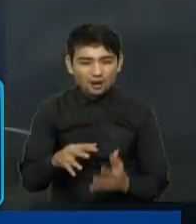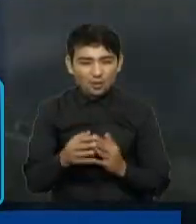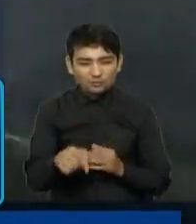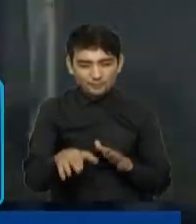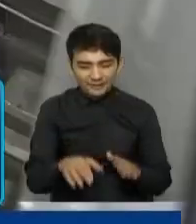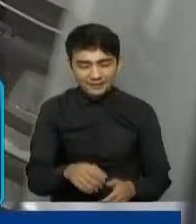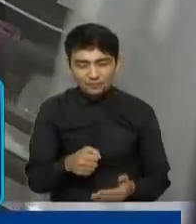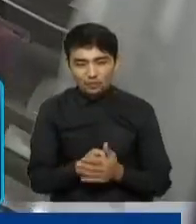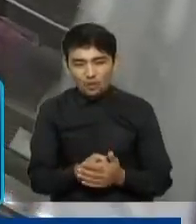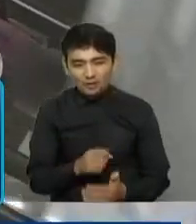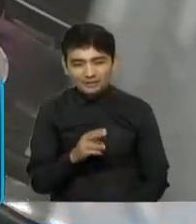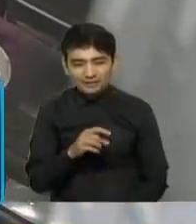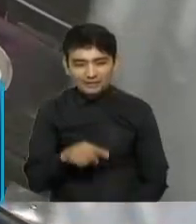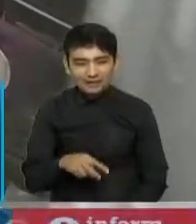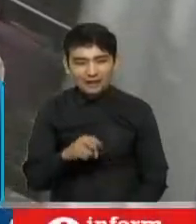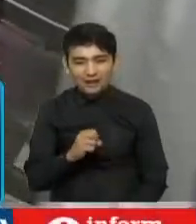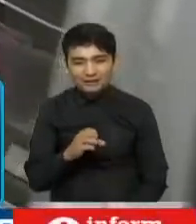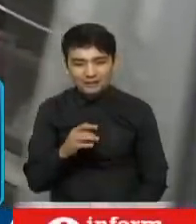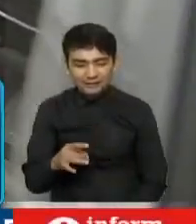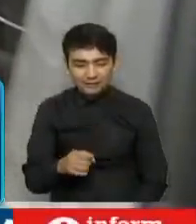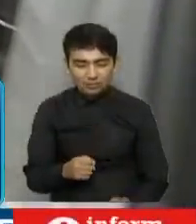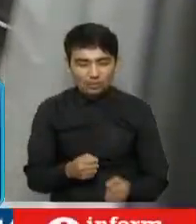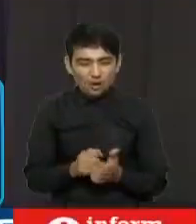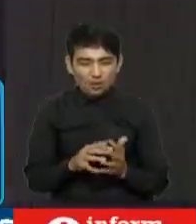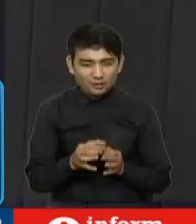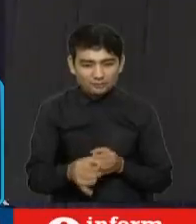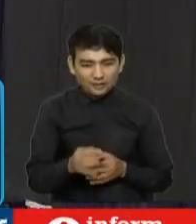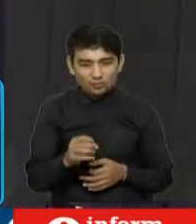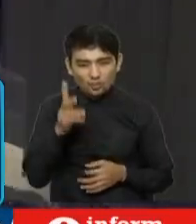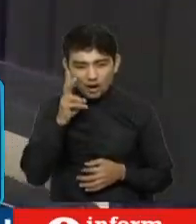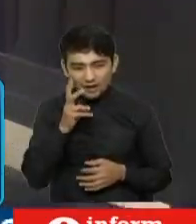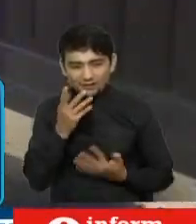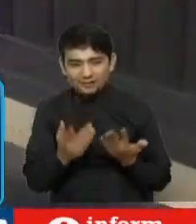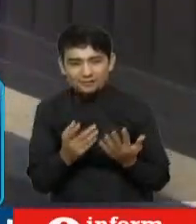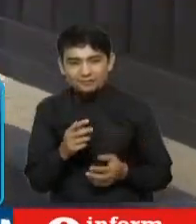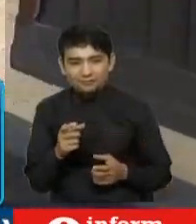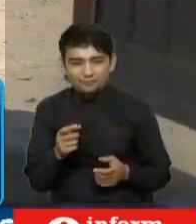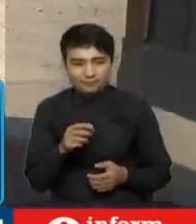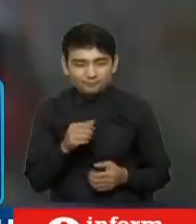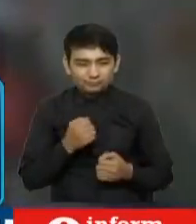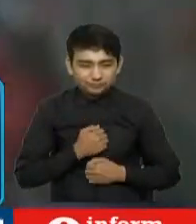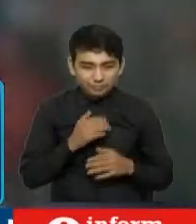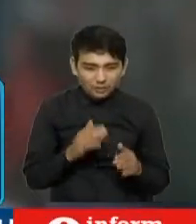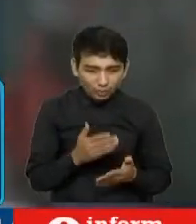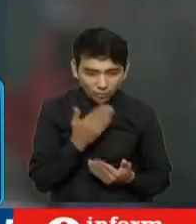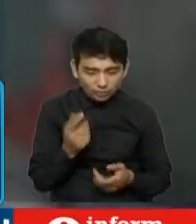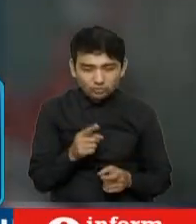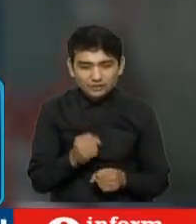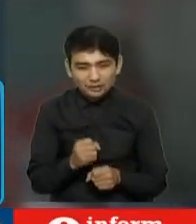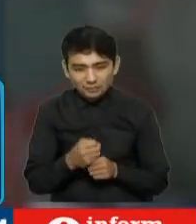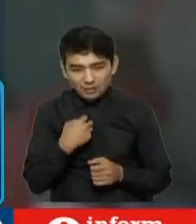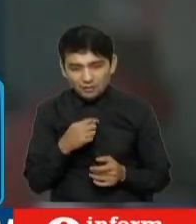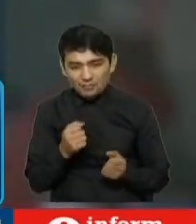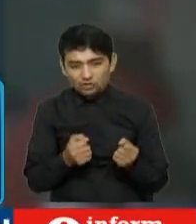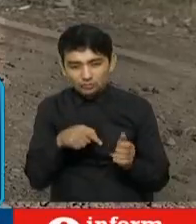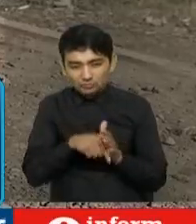Asker aulına deyin jalgaskan, ne däretkana, ne juunatın jer tappay sandalgan jürgüzüşler kölük ışinde qonıp amaldauğa köşken.